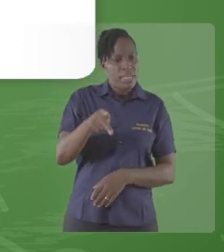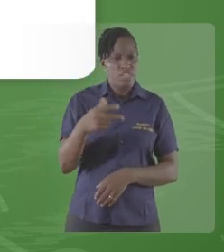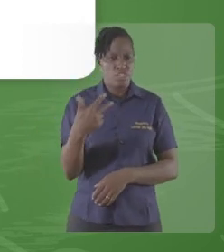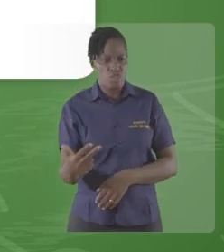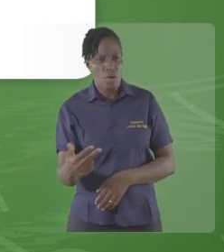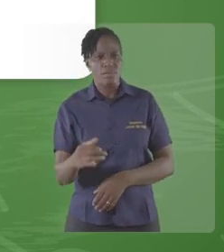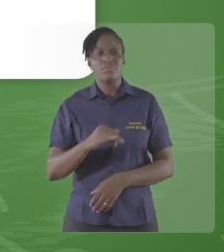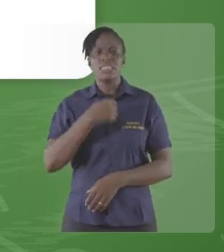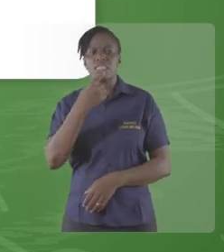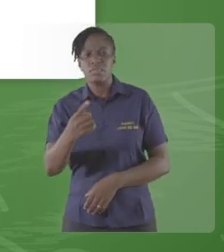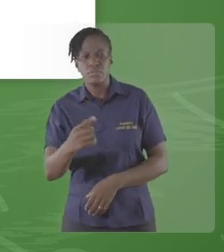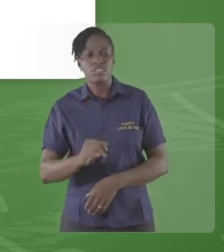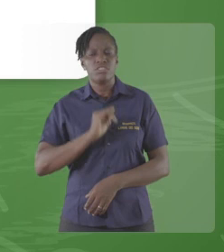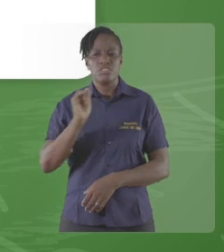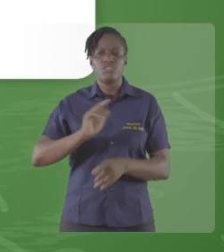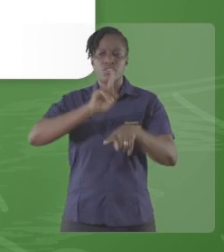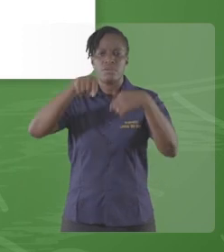je partirai avec toi.